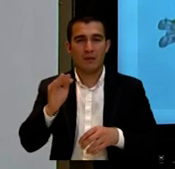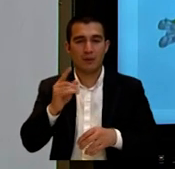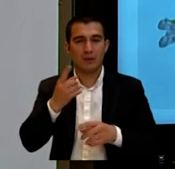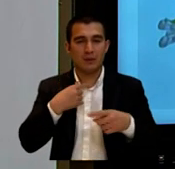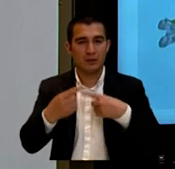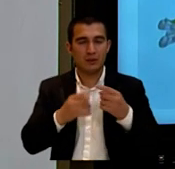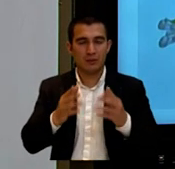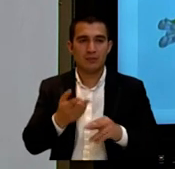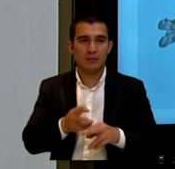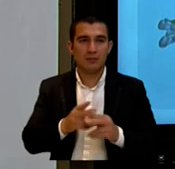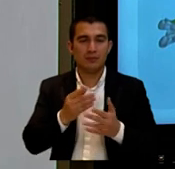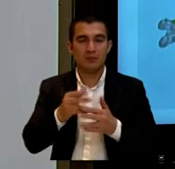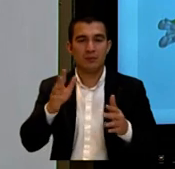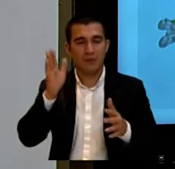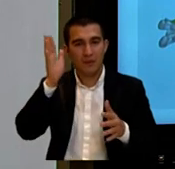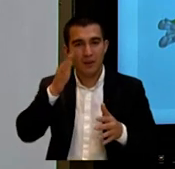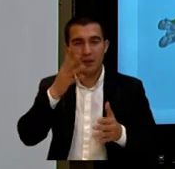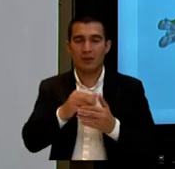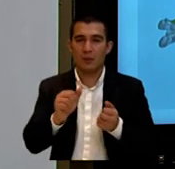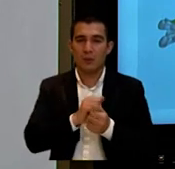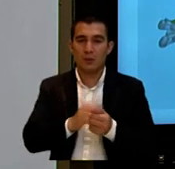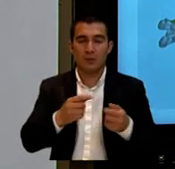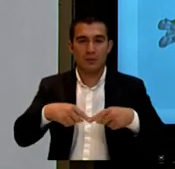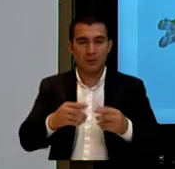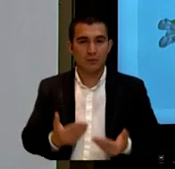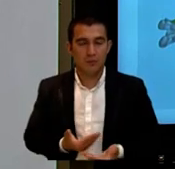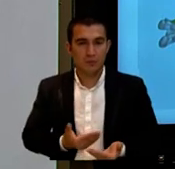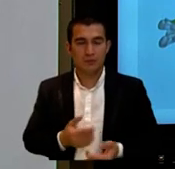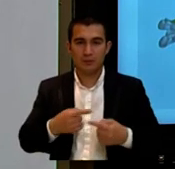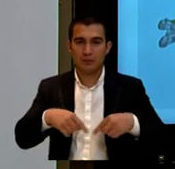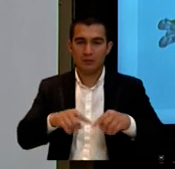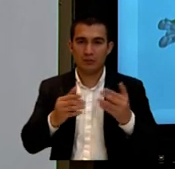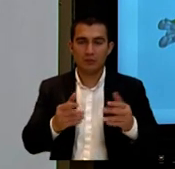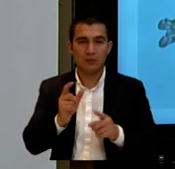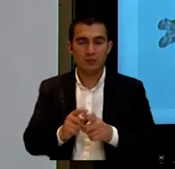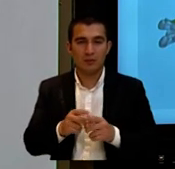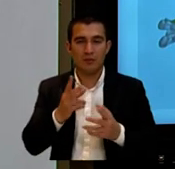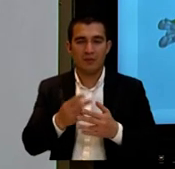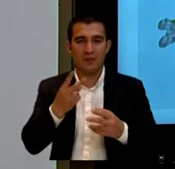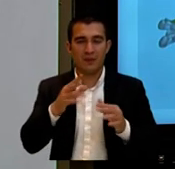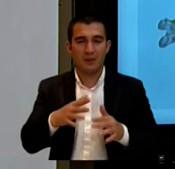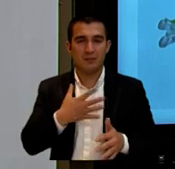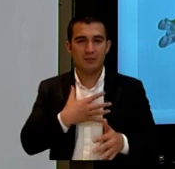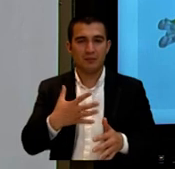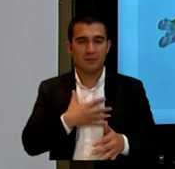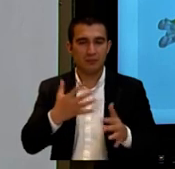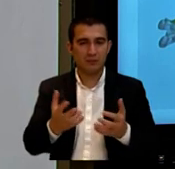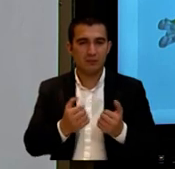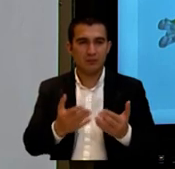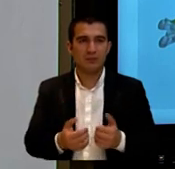Әмфібиелер сұда құрғғдияш олчылар сұнфыдағы ароморфозларға келеттіген болсақ, Әне қитамалымы леңе нафас алиш,